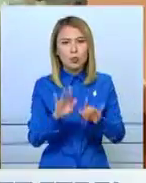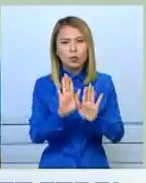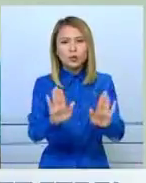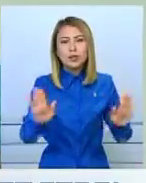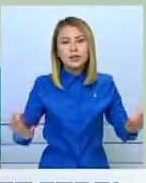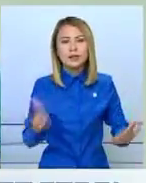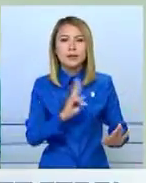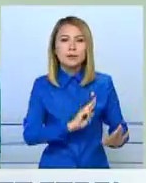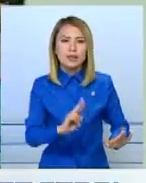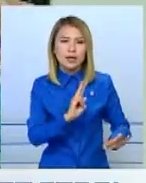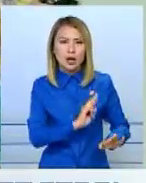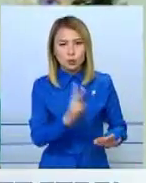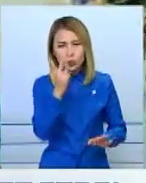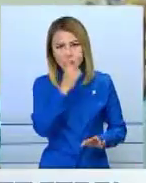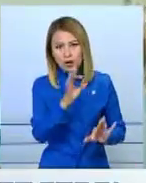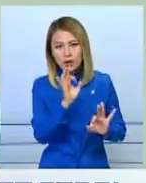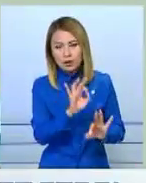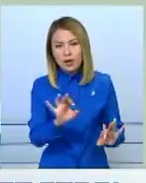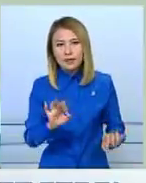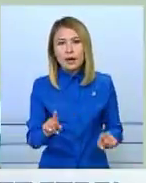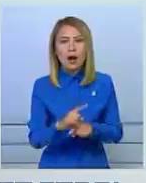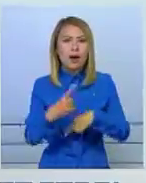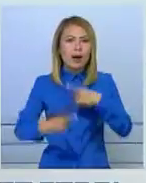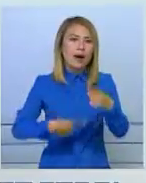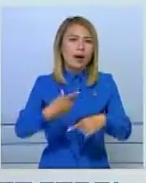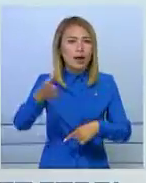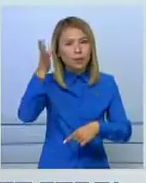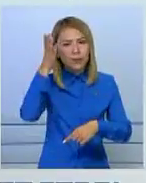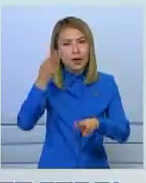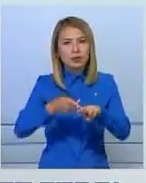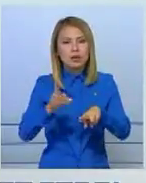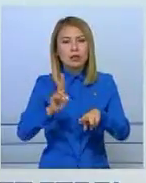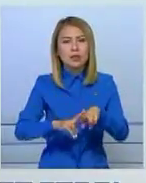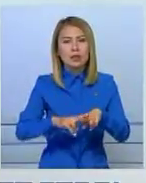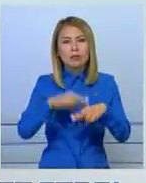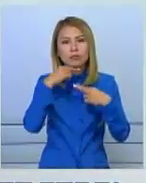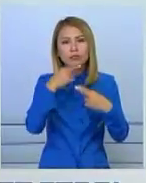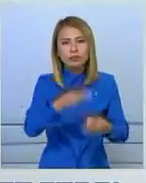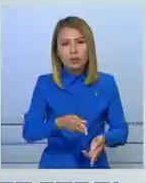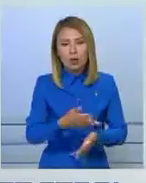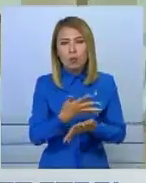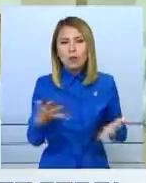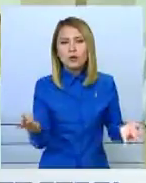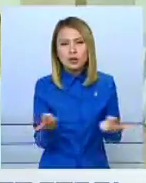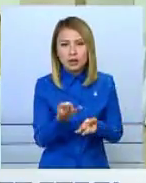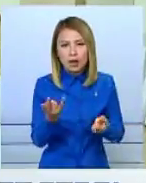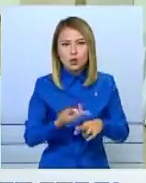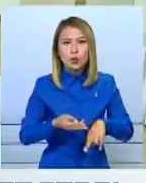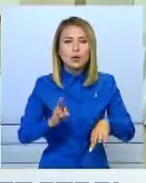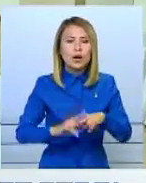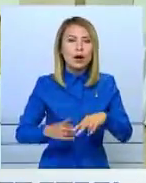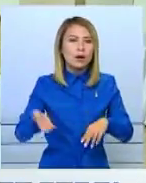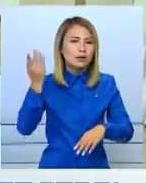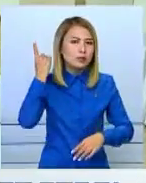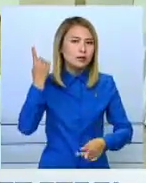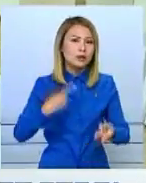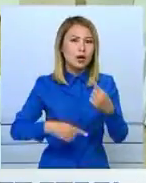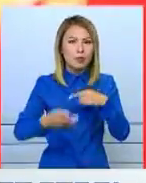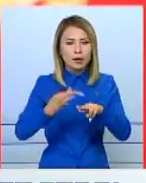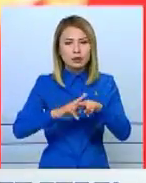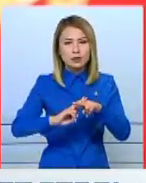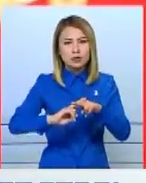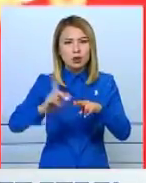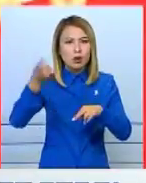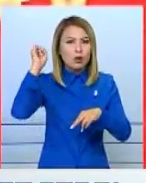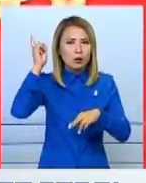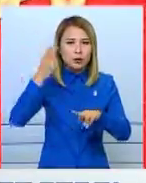өлкетану музейі қызметкерлерінің айтуынша, бұл жәдігерлер ғалымдардың назарынан тыс қалмауы тиіс. Өйткені ғасырлар бойы сырын